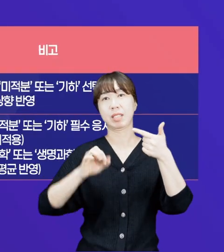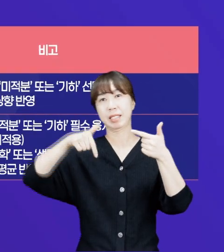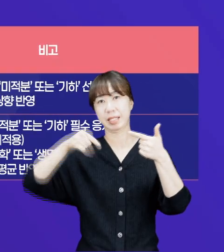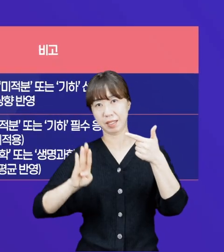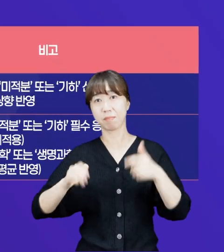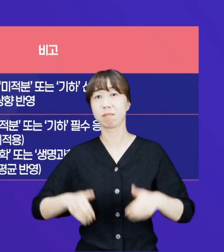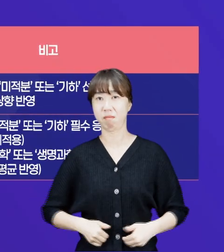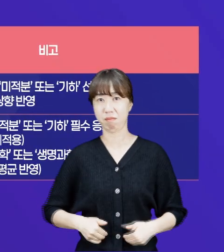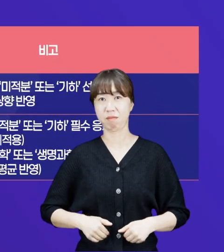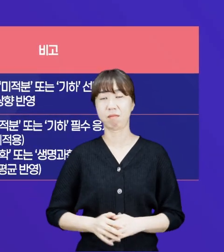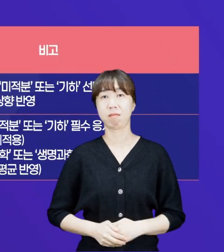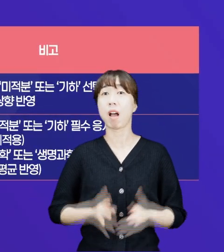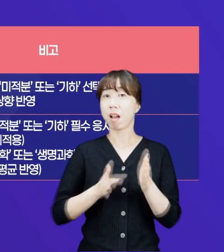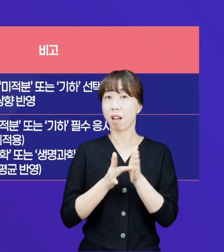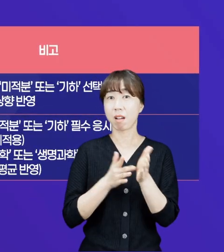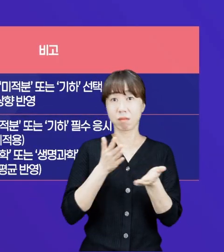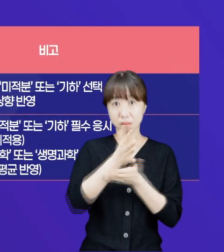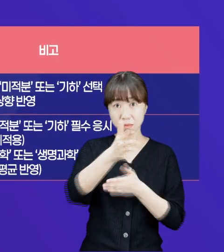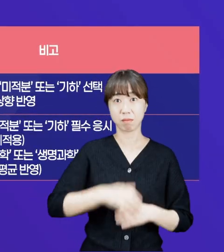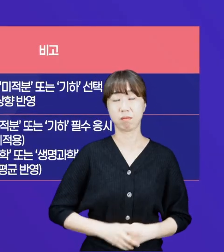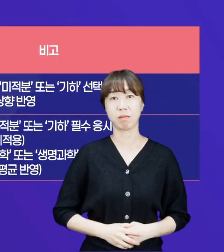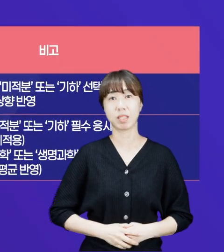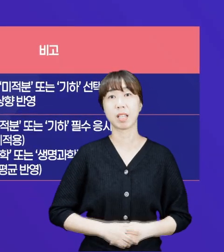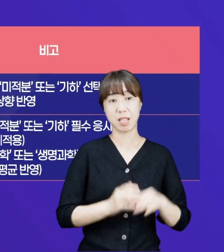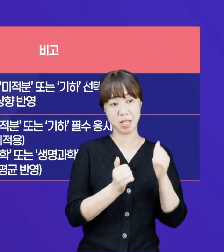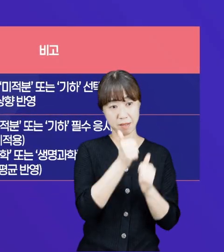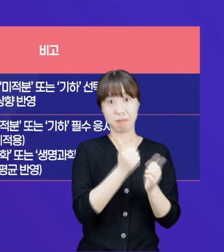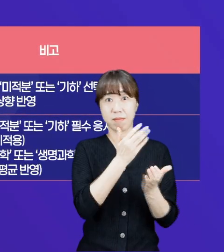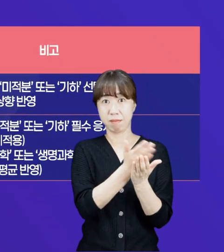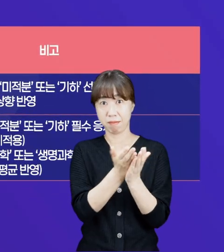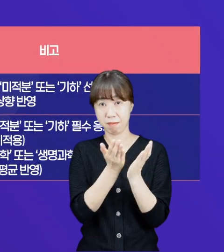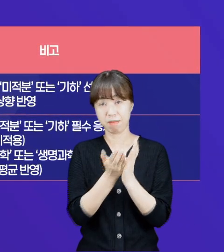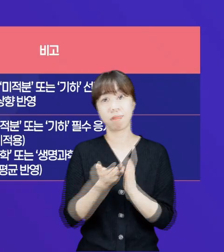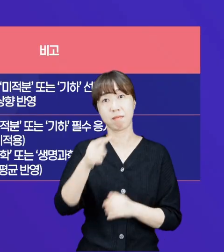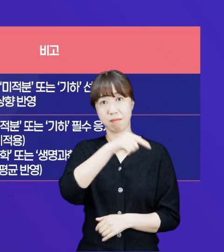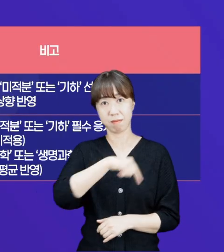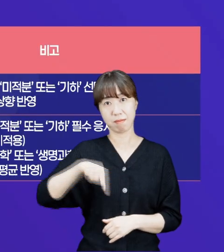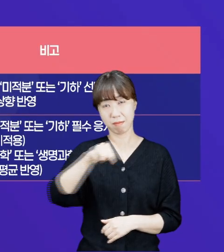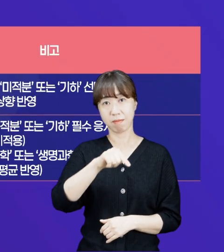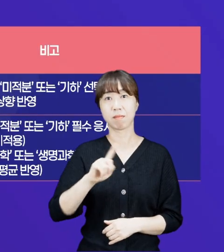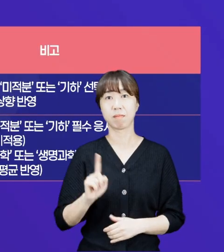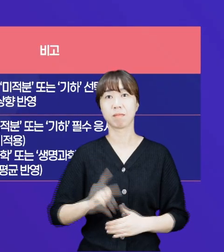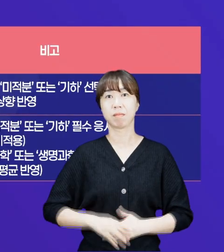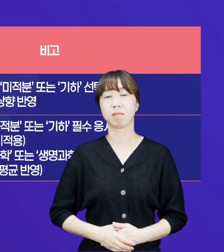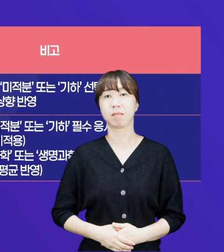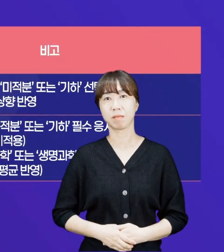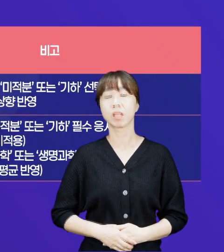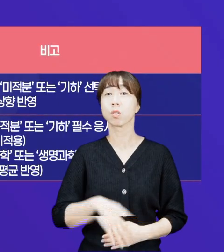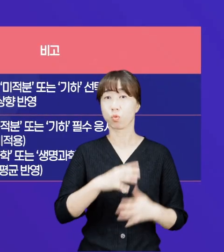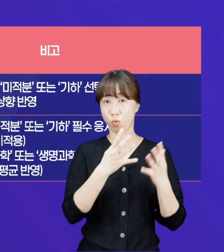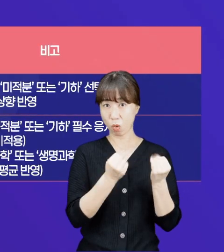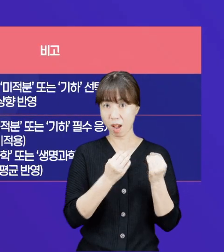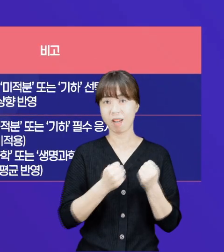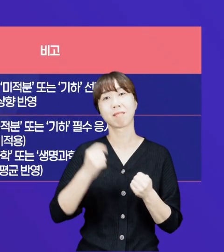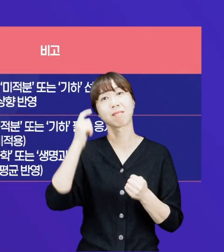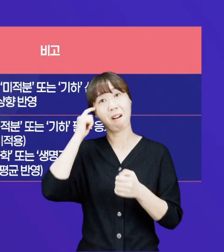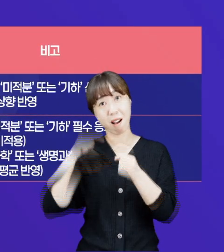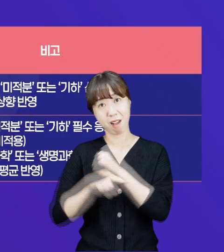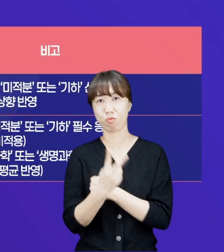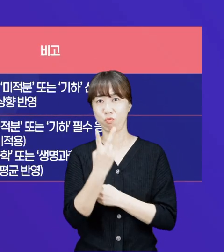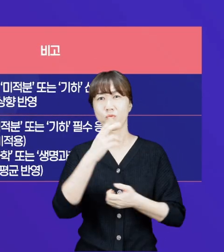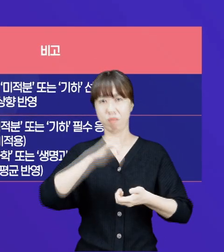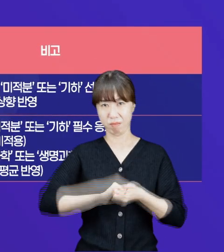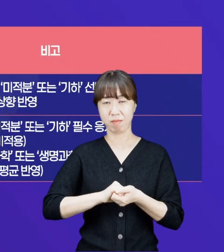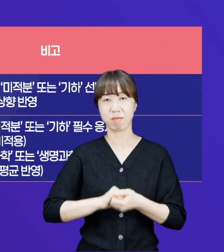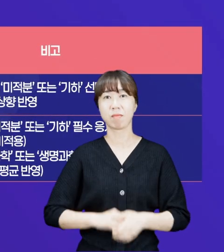약학과는 교과 일반, 지역인재, 기회균형, 기초차상위, 농어촌 모집 단위에서 수학, 과학 2과목은